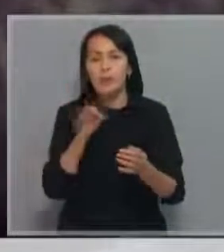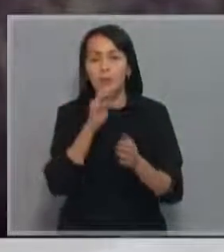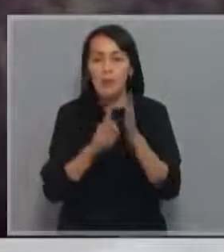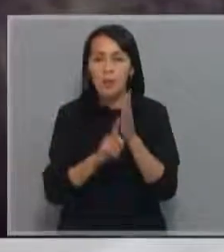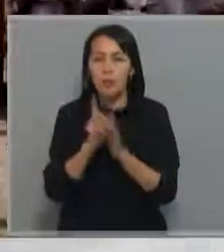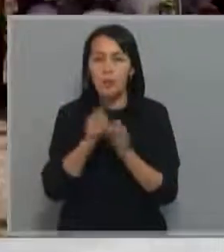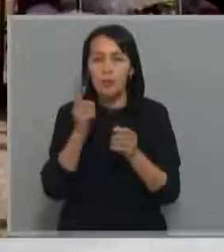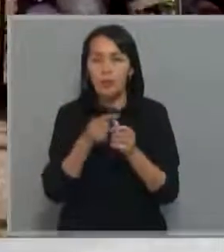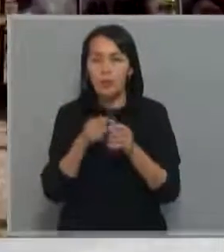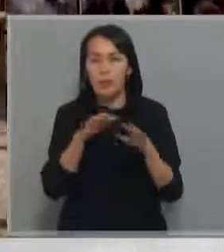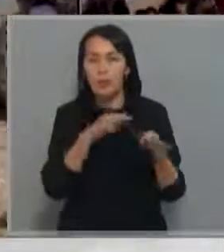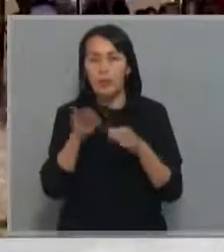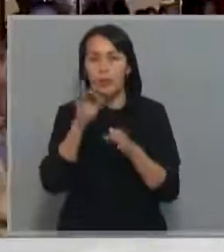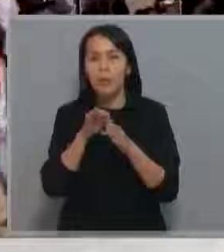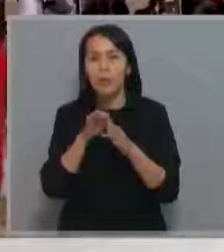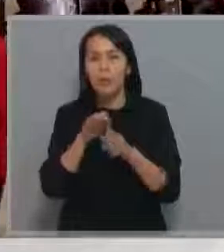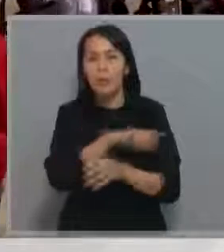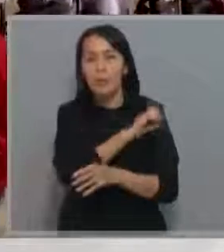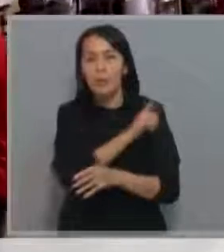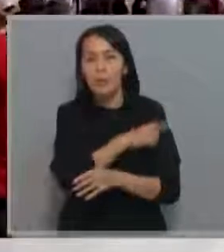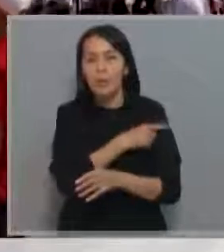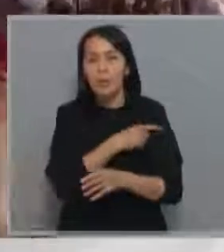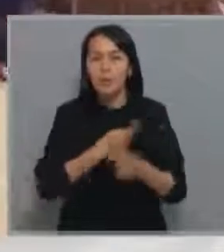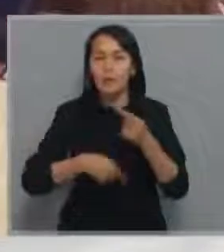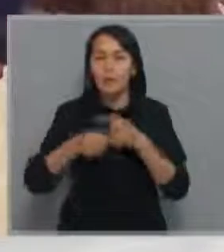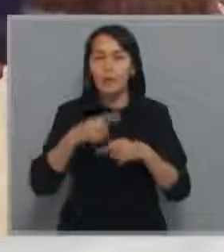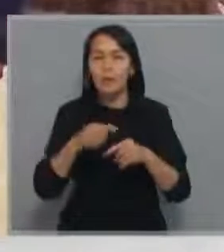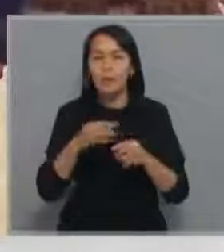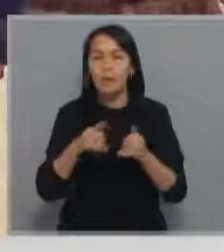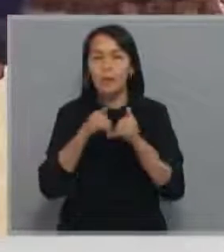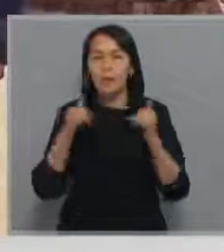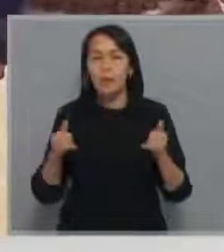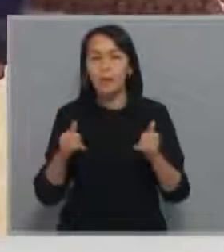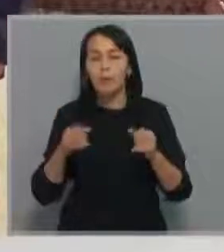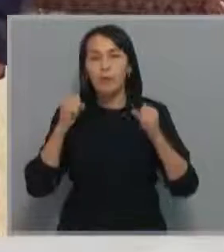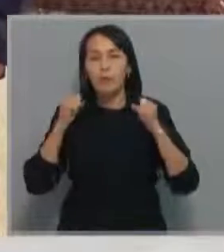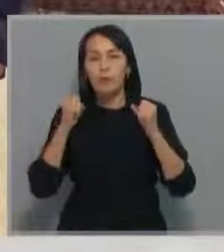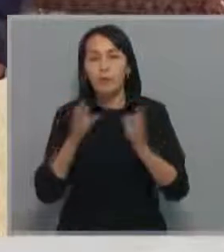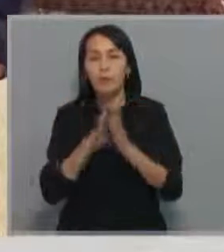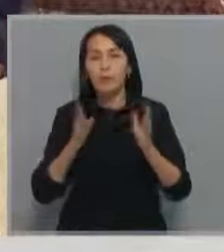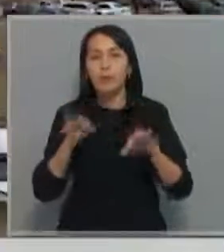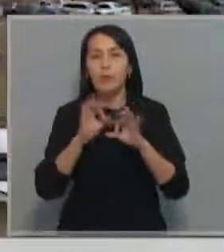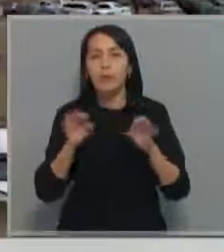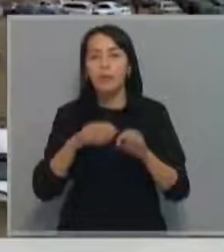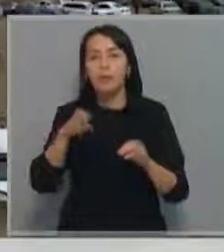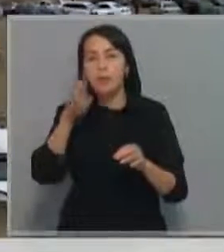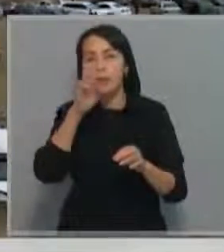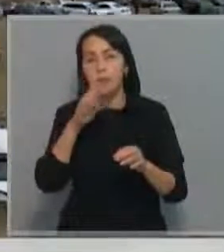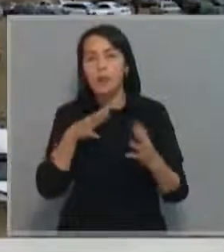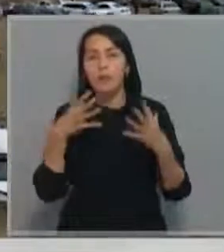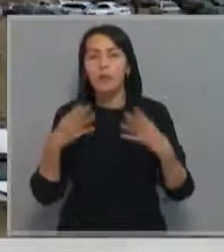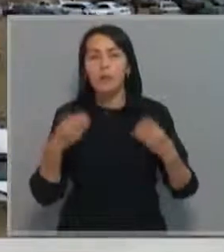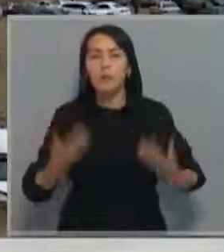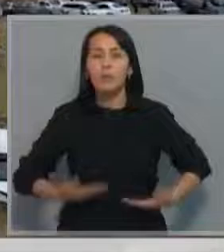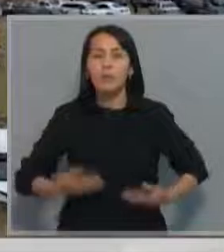бұлар. Аталмыш іс-шараның мақсаты батыр бабаның рухын ұлықтау, ұлттық спорт түрлерін бұқара арасында кеңінен насихаттап, ел арасында салауатты өмір